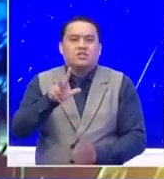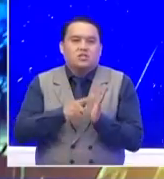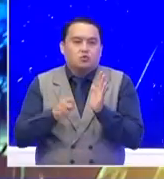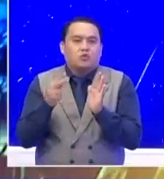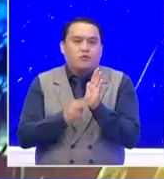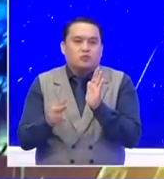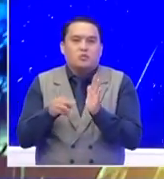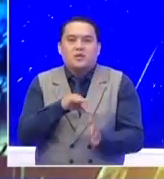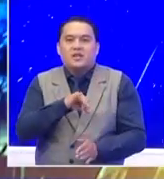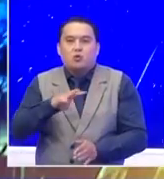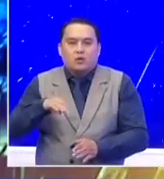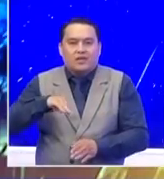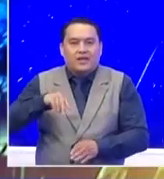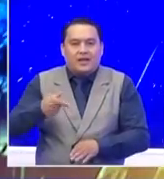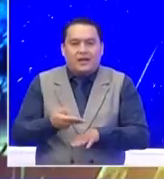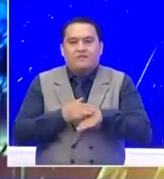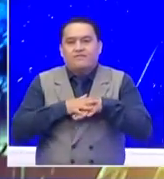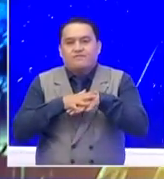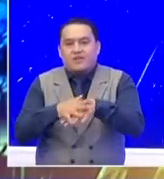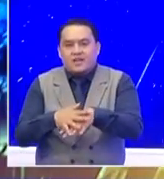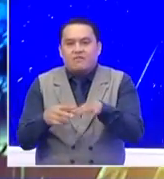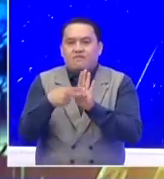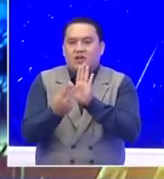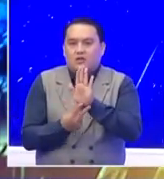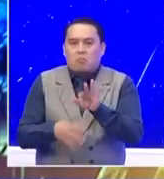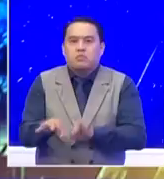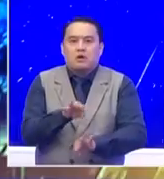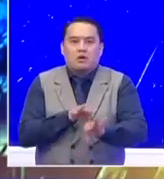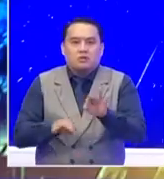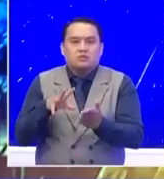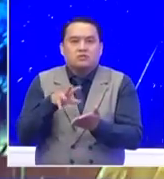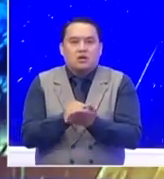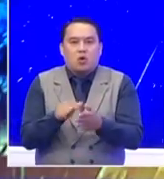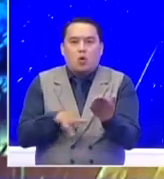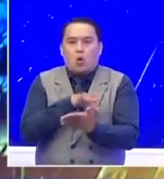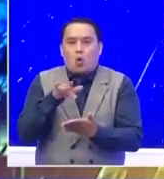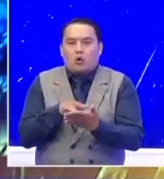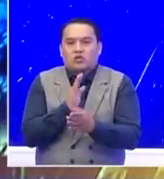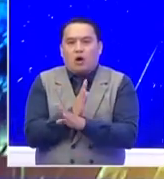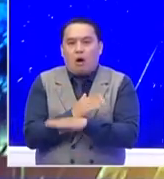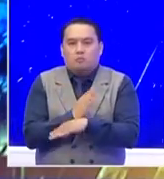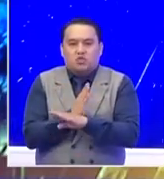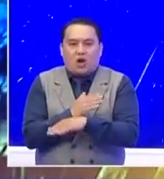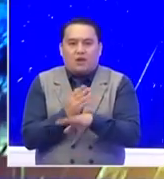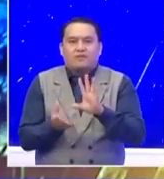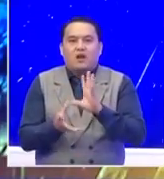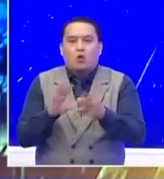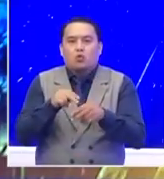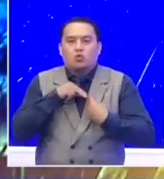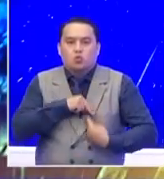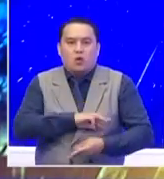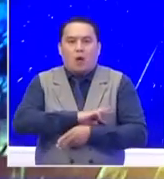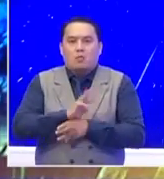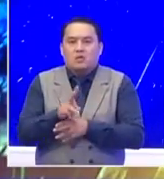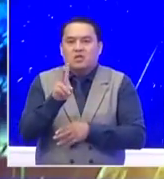1 миллиард 780 миллионов тенге выделено на реализацию 18 проектов по дорожной карте занятости в городе Капшигай. В результате планируется